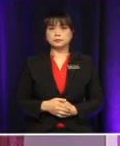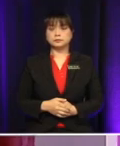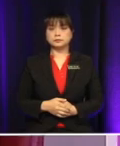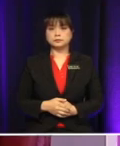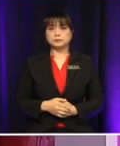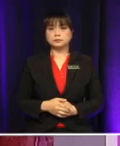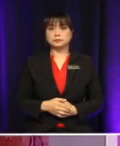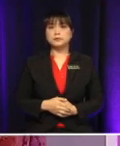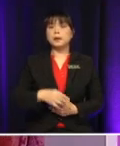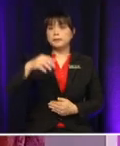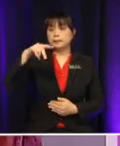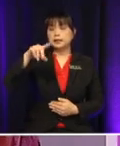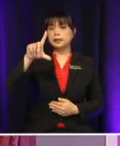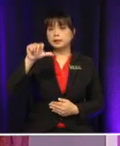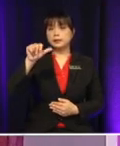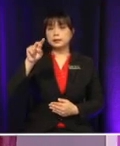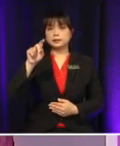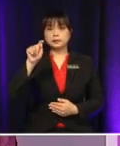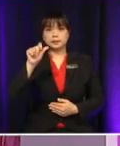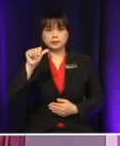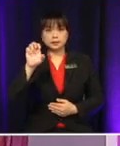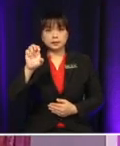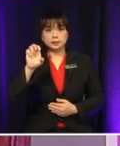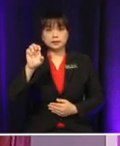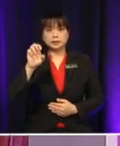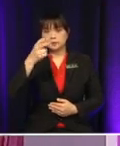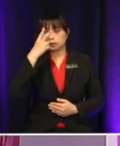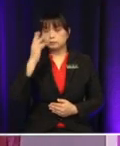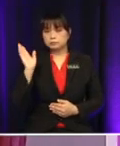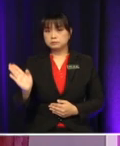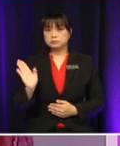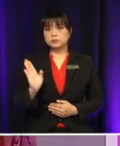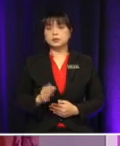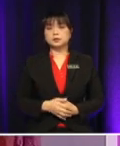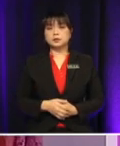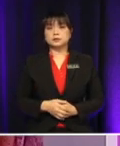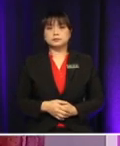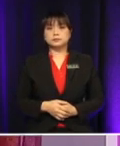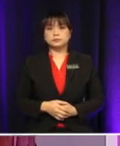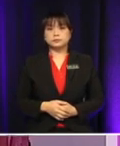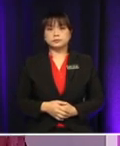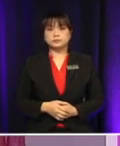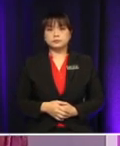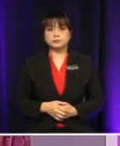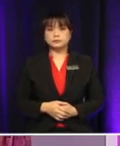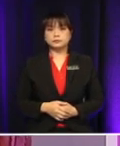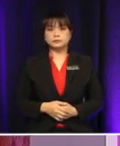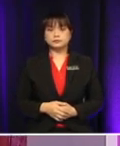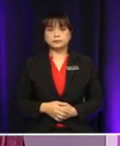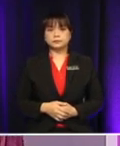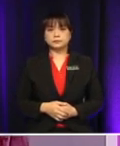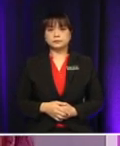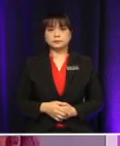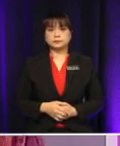dia punya Ini semua adalah thermal ini selalu murid membuat kesalahan ya Apabila